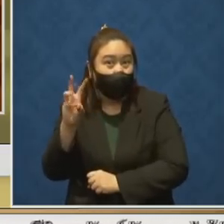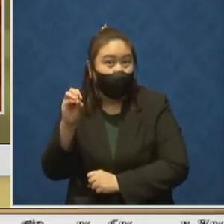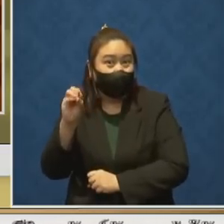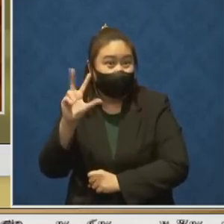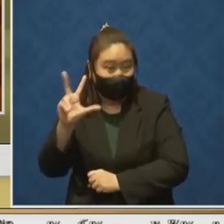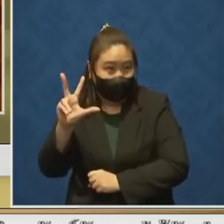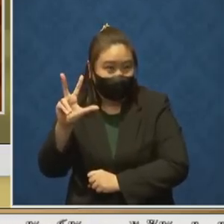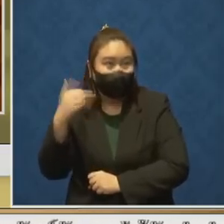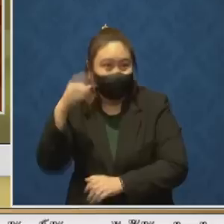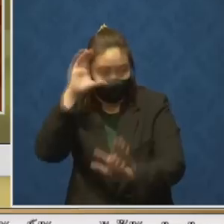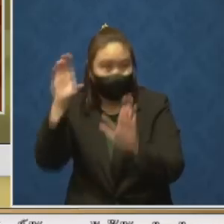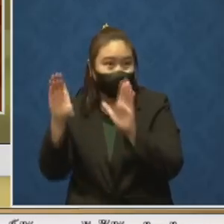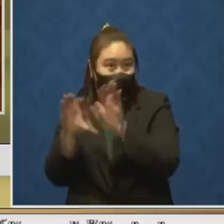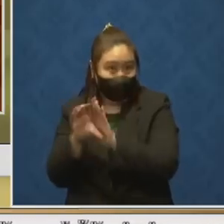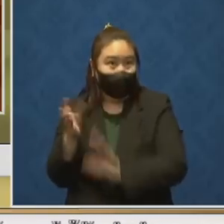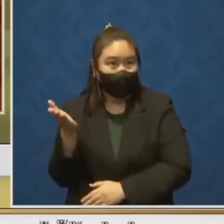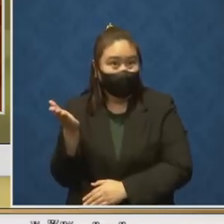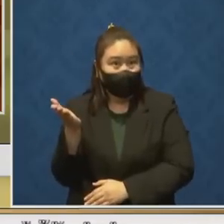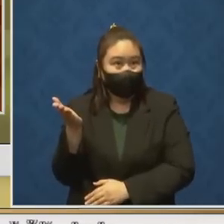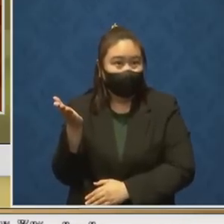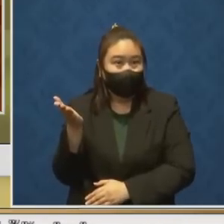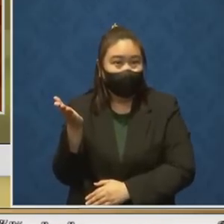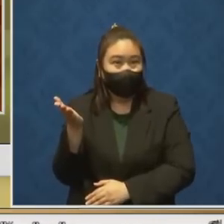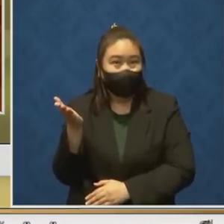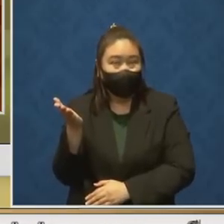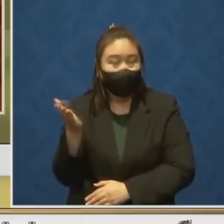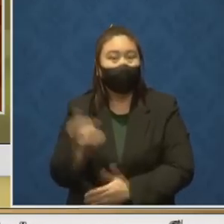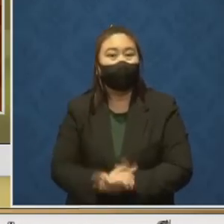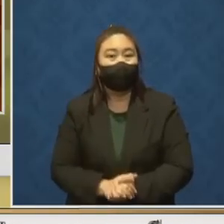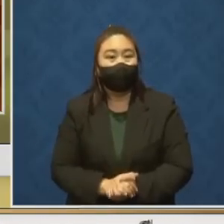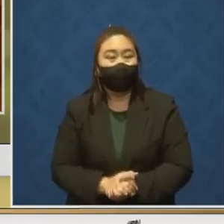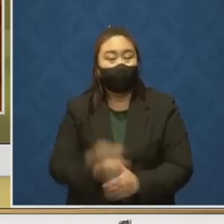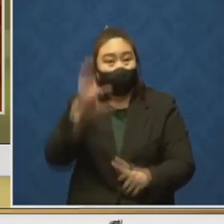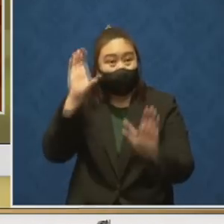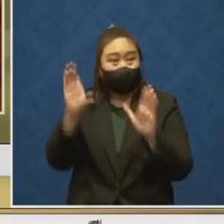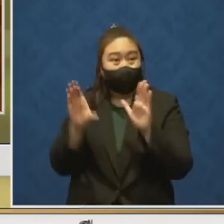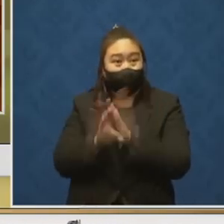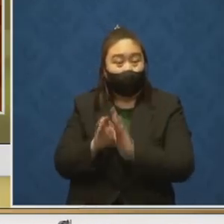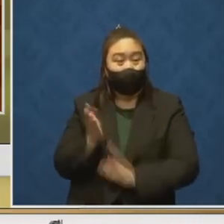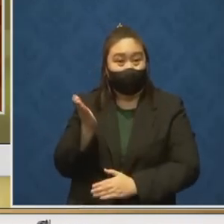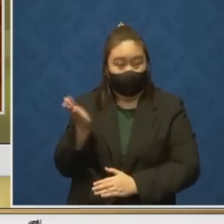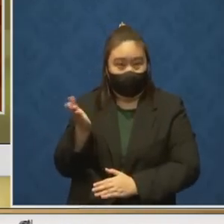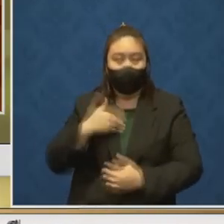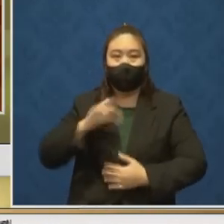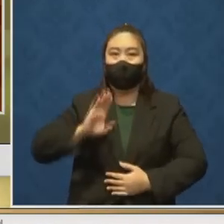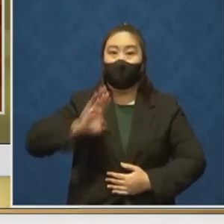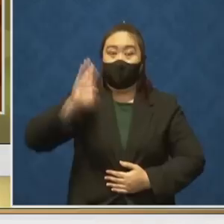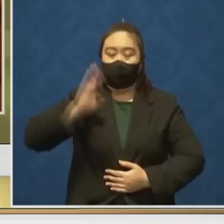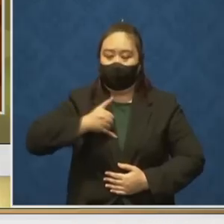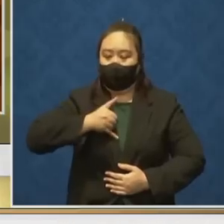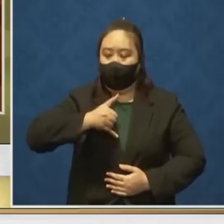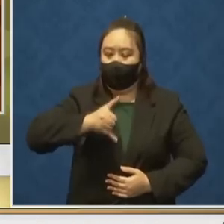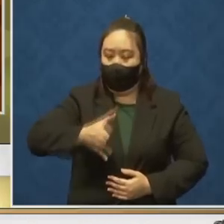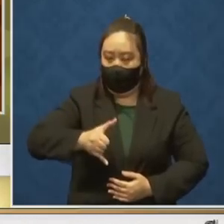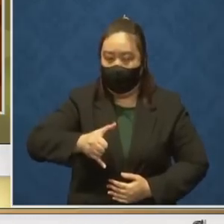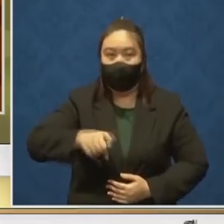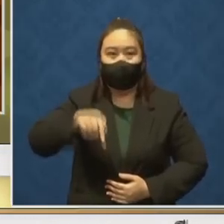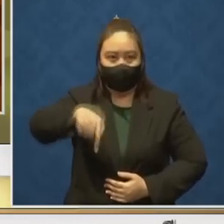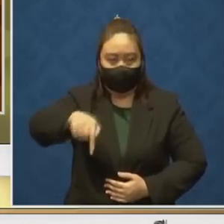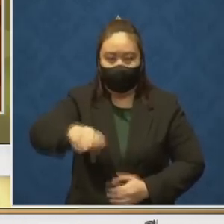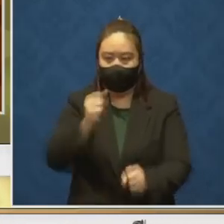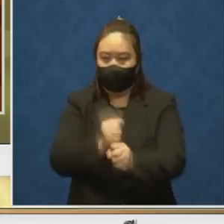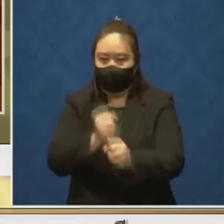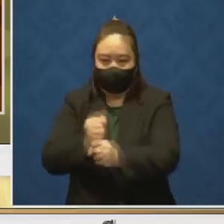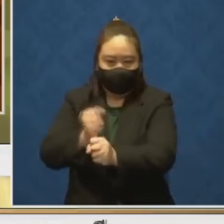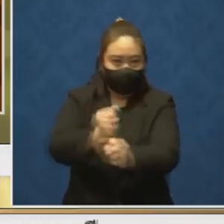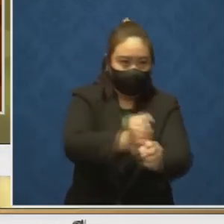มีภาพค่ะตามภาพนะคะในภาพคือภาพของผู้รับเหมวได้เข้าไปใพื้นที่ทำงานหรือ